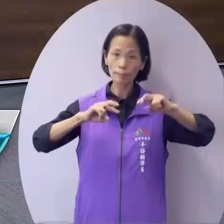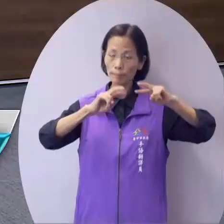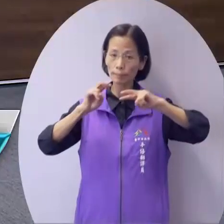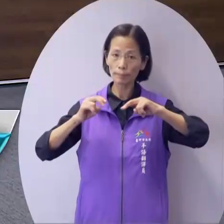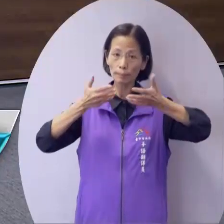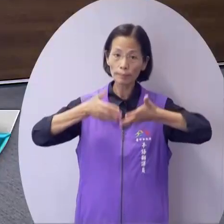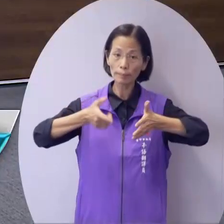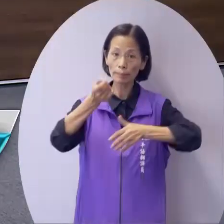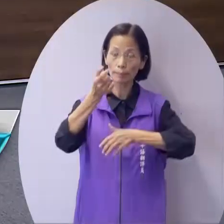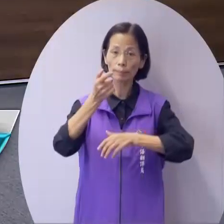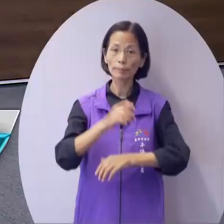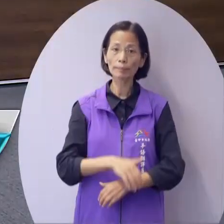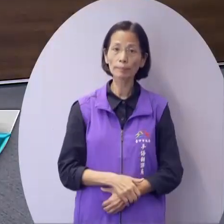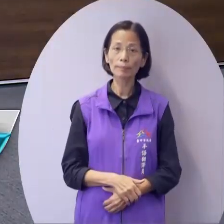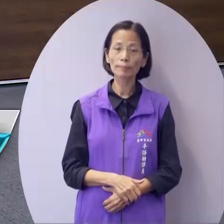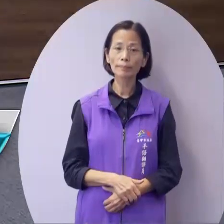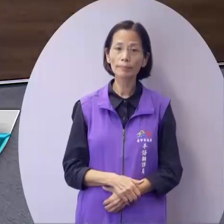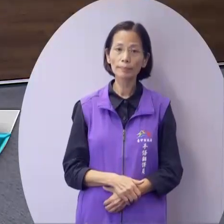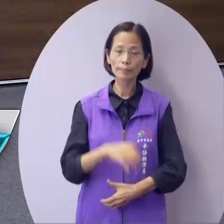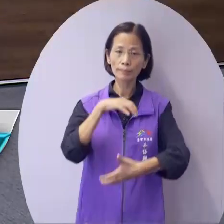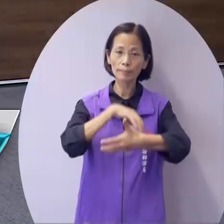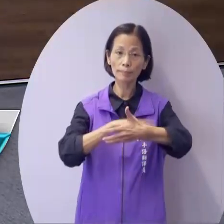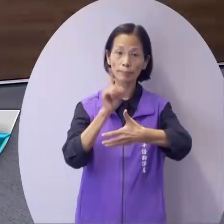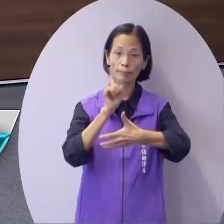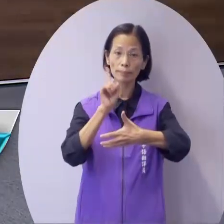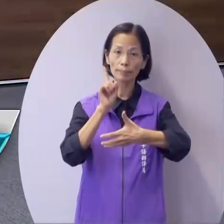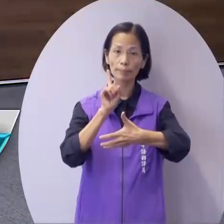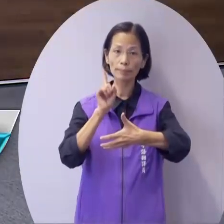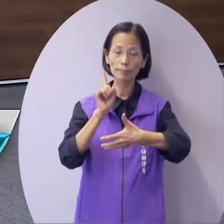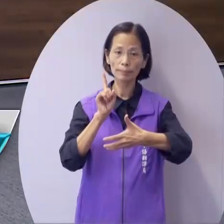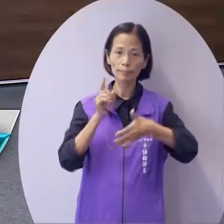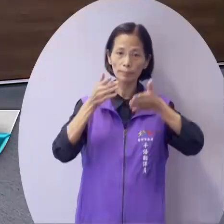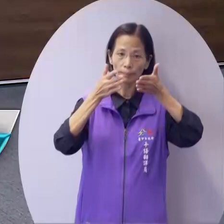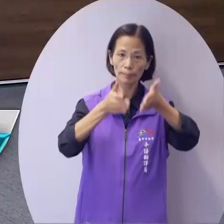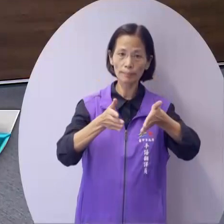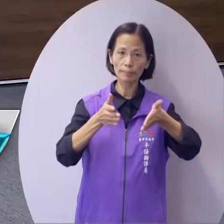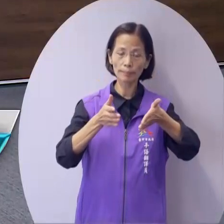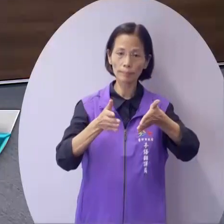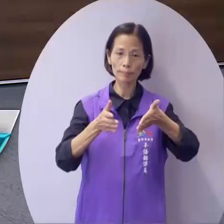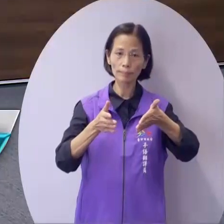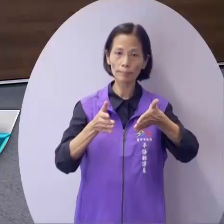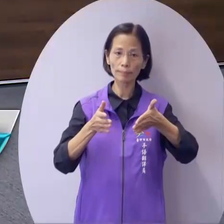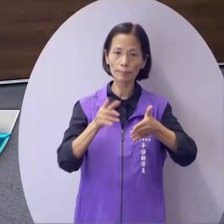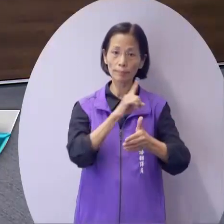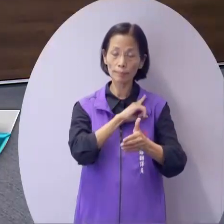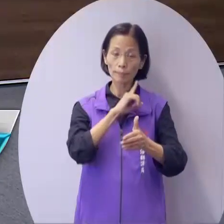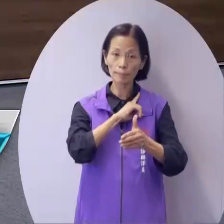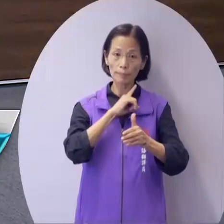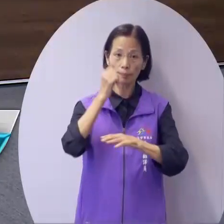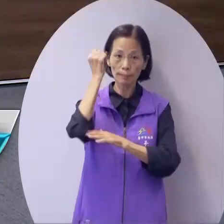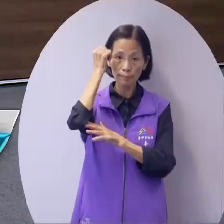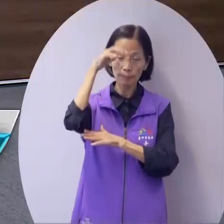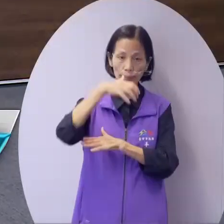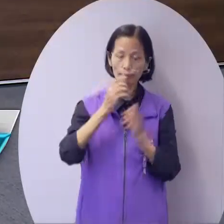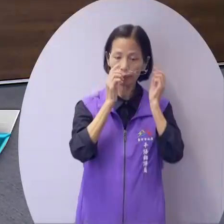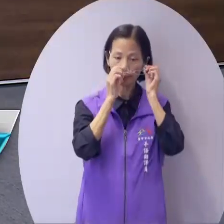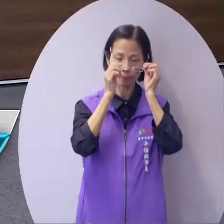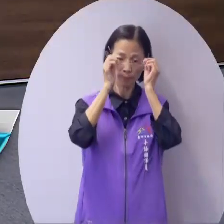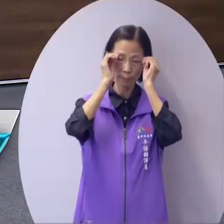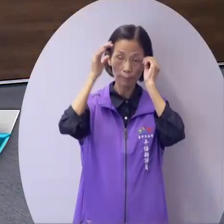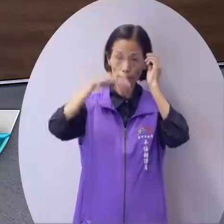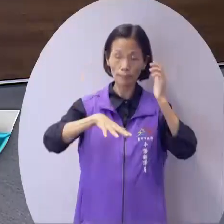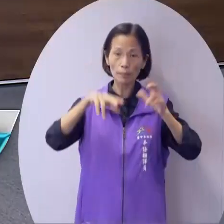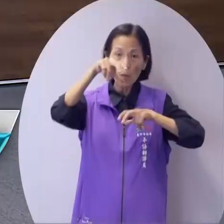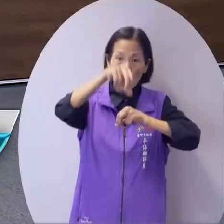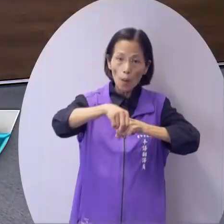的几个重点，包括了。我们对无自用住宅签约保证金定